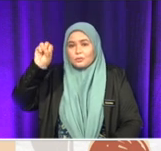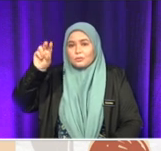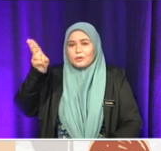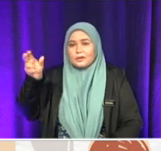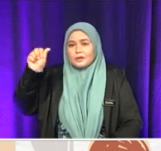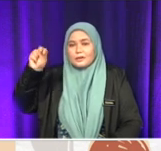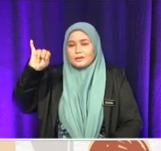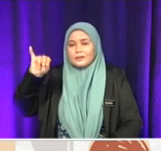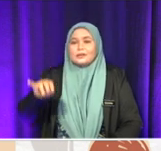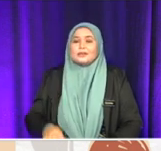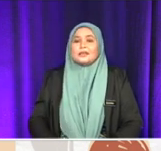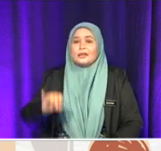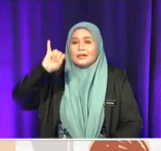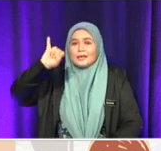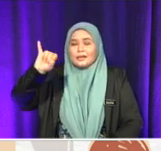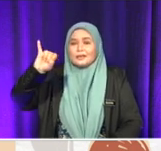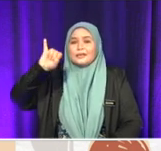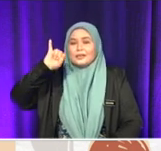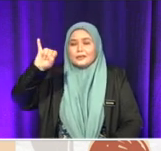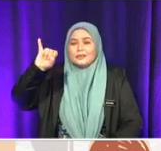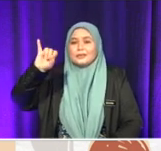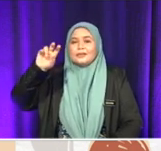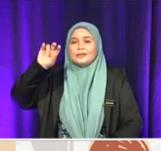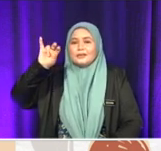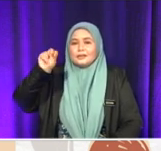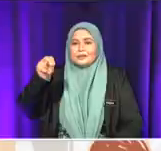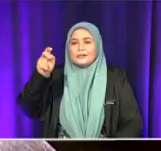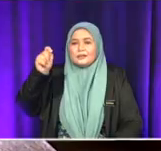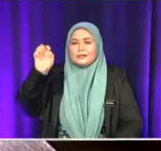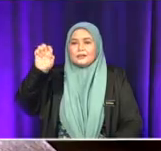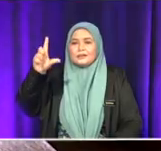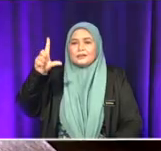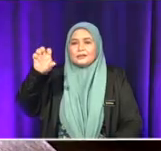I intelek oke bagus deh